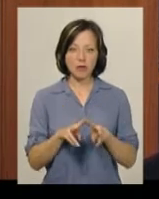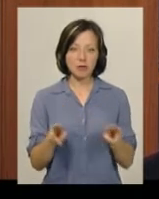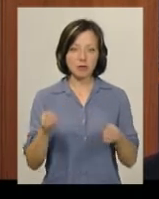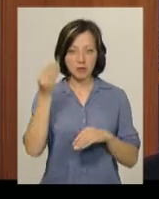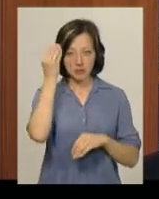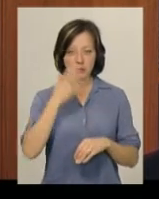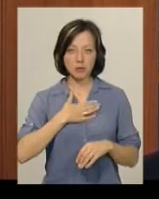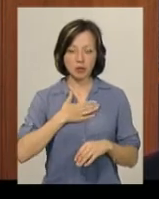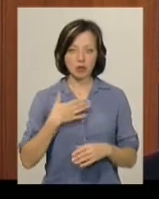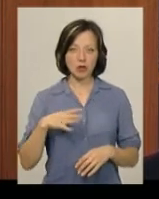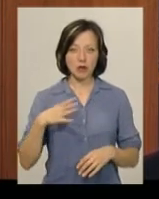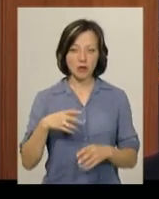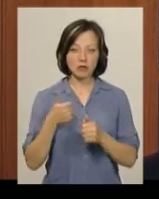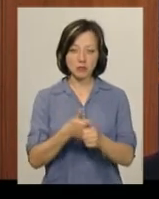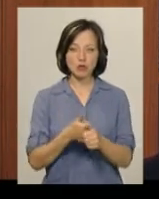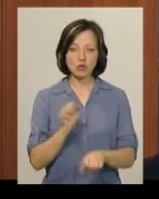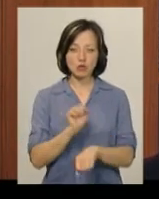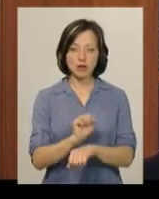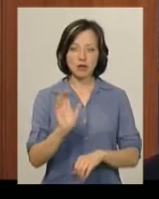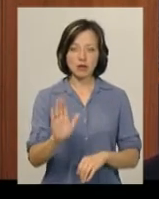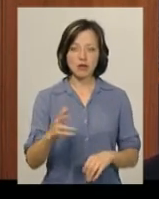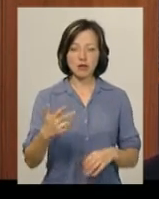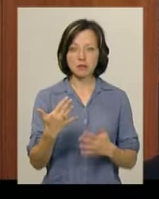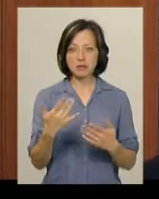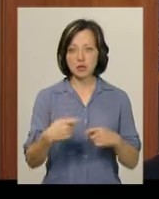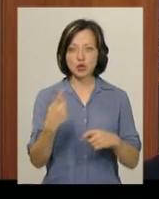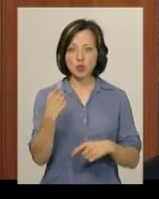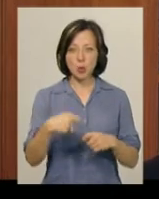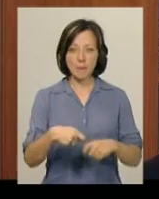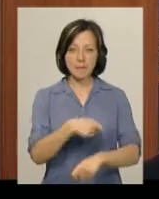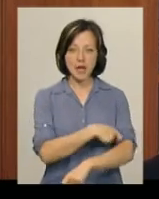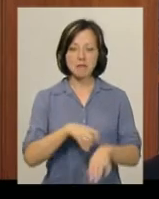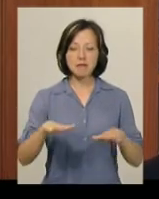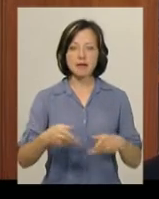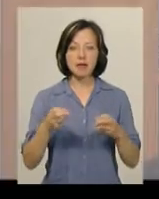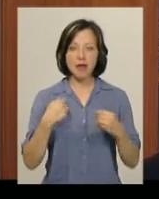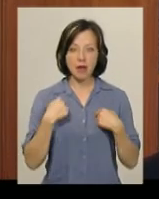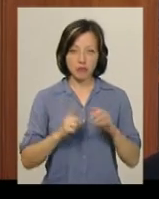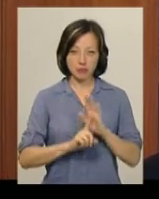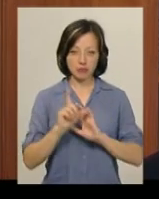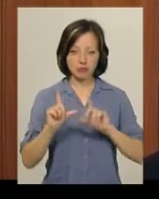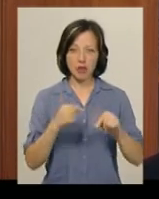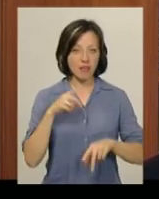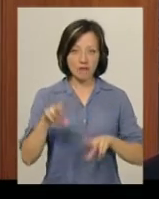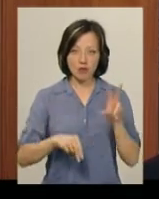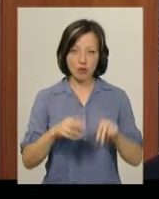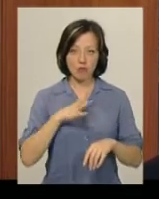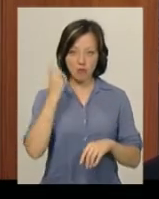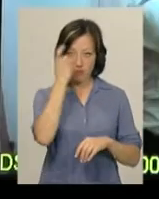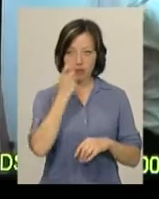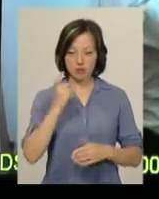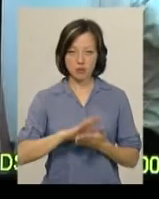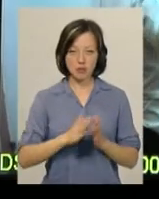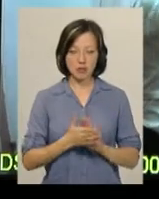що ось чекали мене. Поїхали, зупинили буквально метрів за 100 від того місця, де я вирушив. Я не вважаю, що я був у нетерезвому